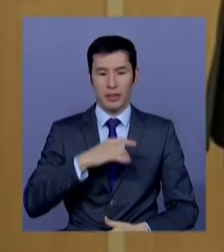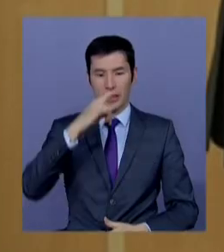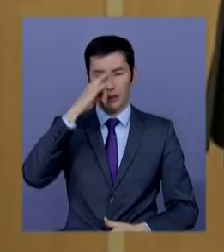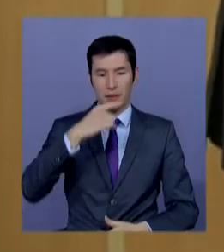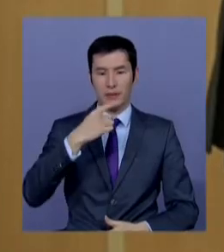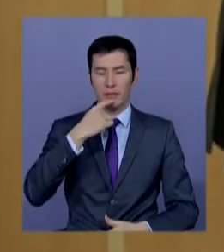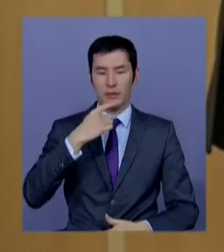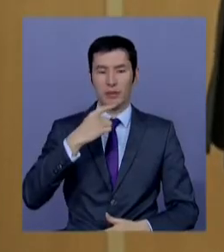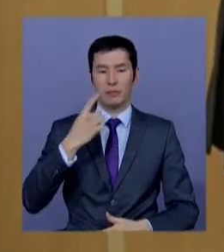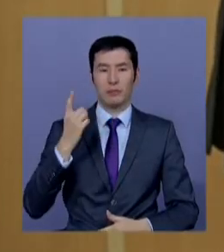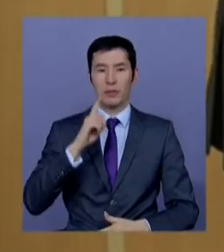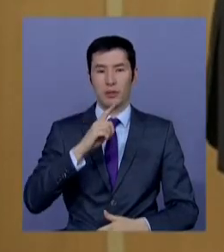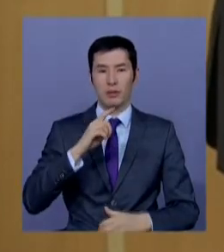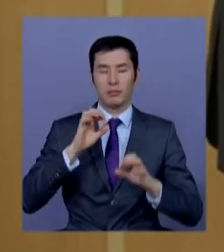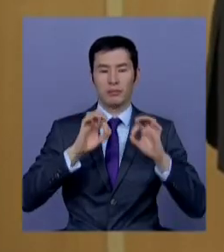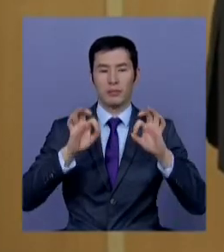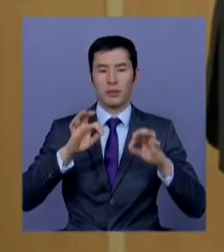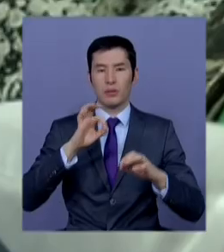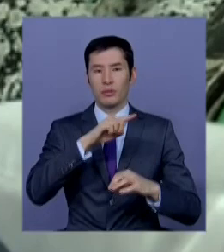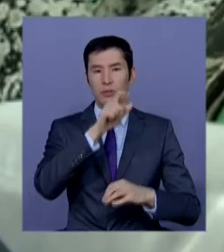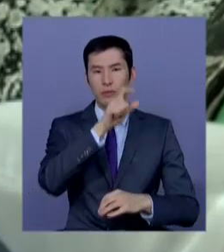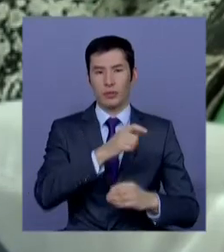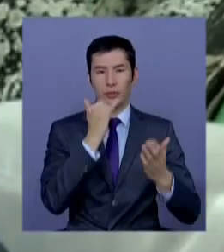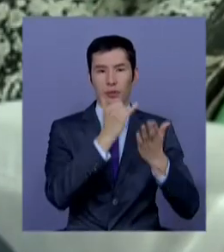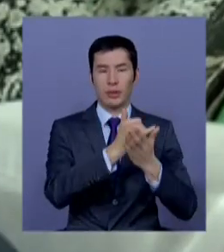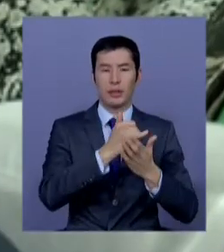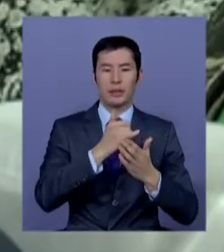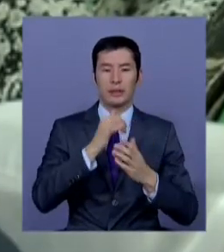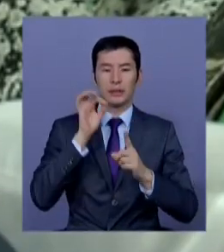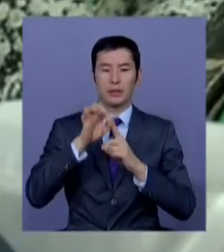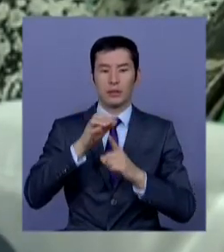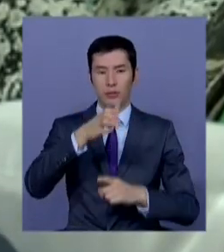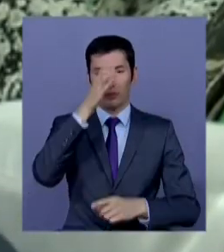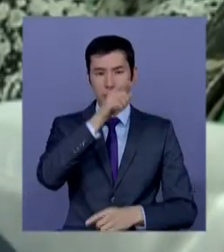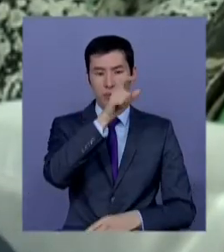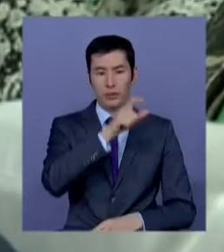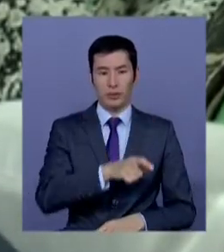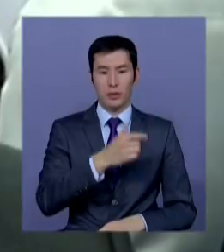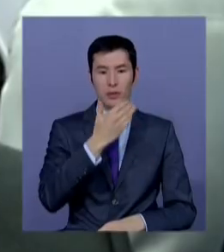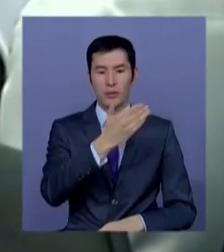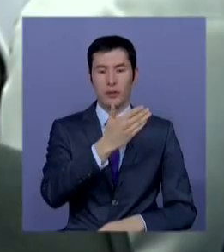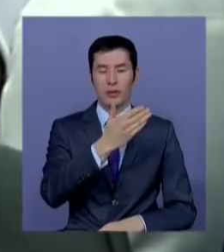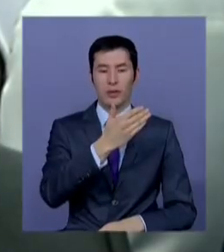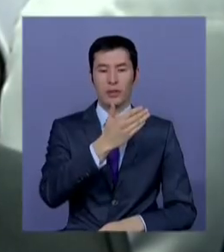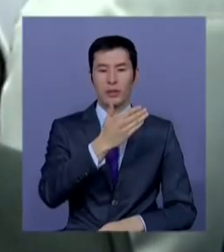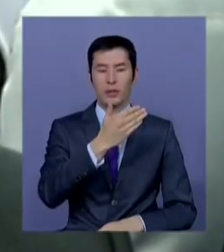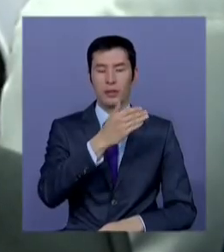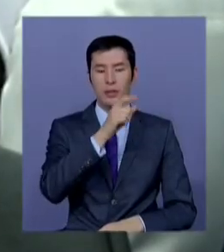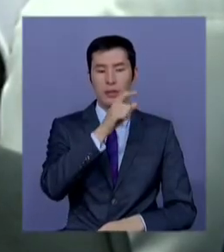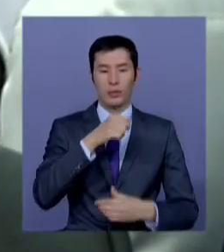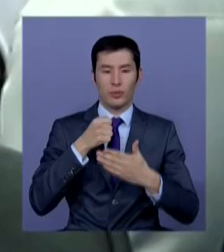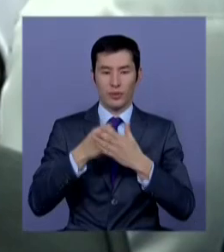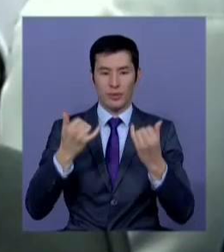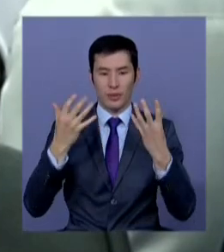білімінің төрінде тұрған аяулы ұстазға арналған басқосудың мақсаты ғалымның қоғамдағы орнын анықтау. Көрнекті ғалым осы күнге